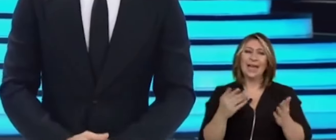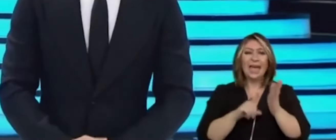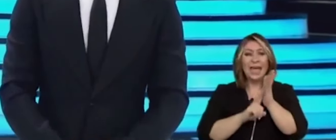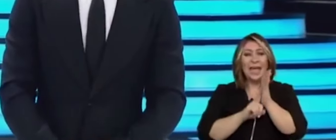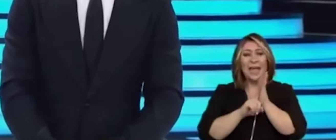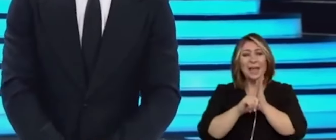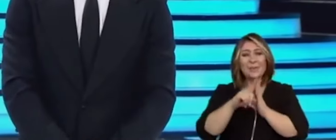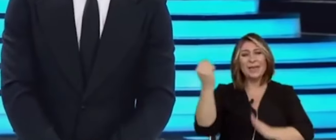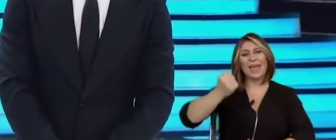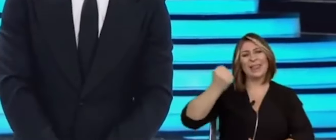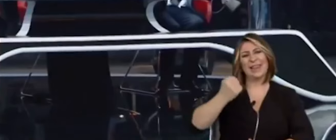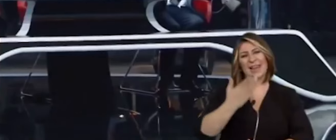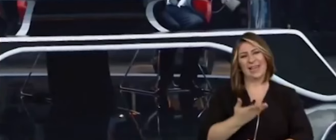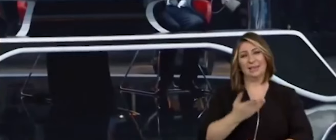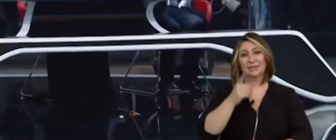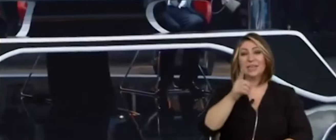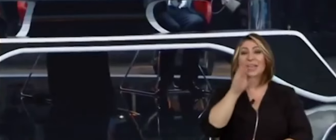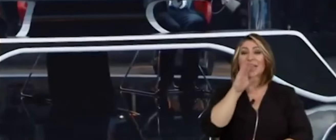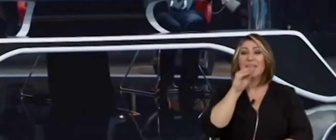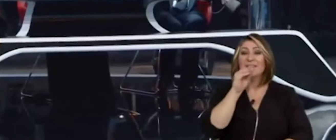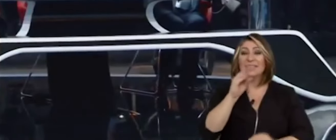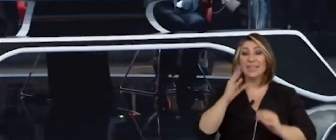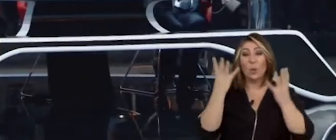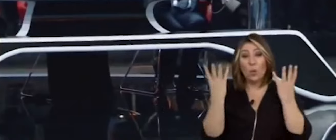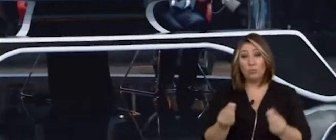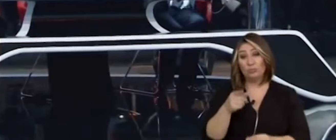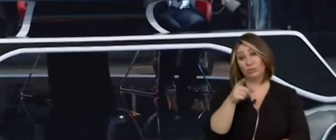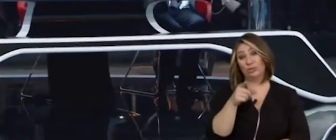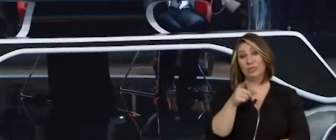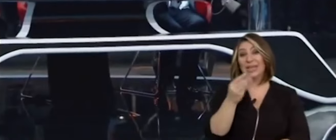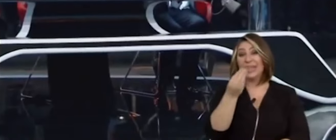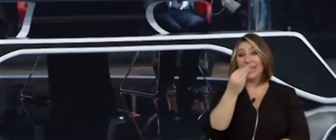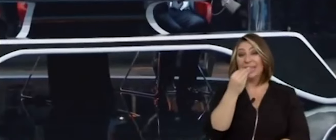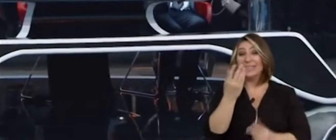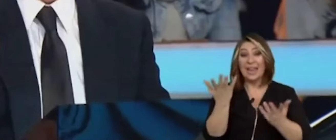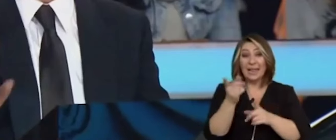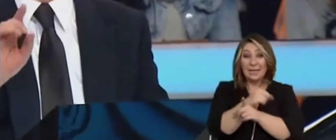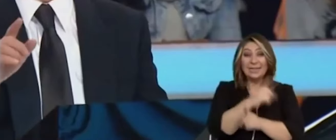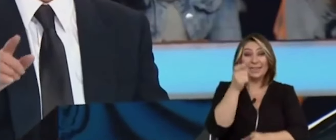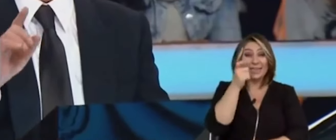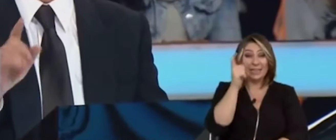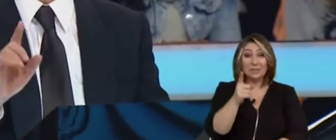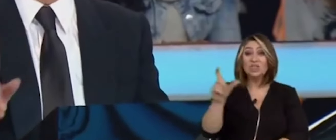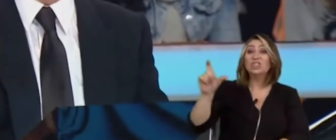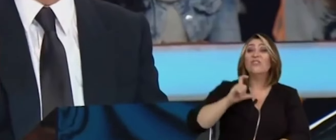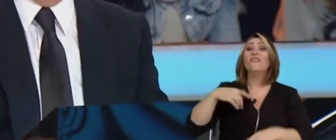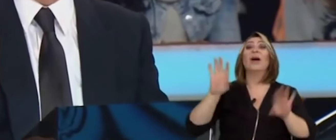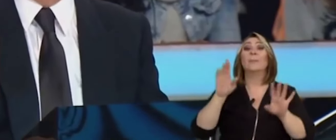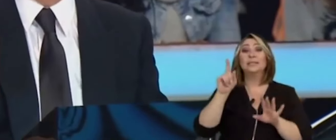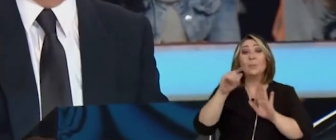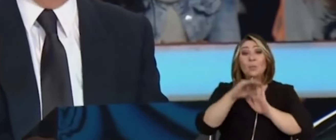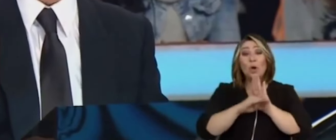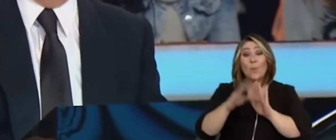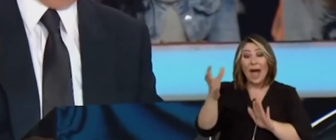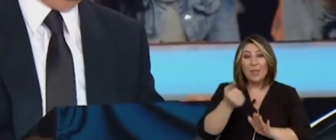kariyerimin katili. Sana bir gevezelik arızası olmuş. Yediğin şeylere dikkat et. Cevap verme, seni bir programa